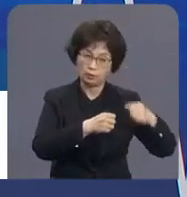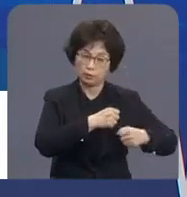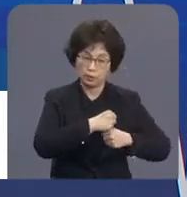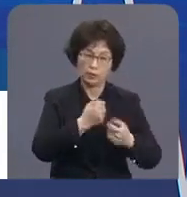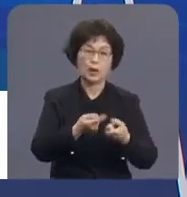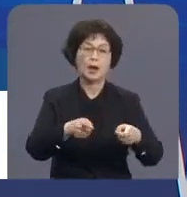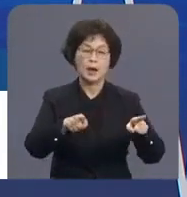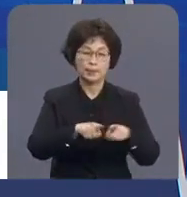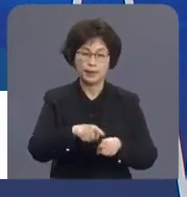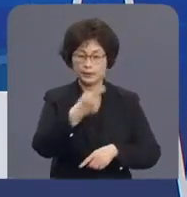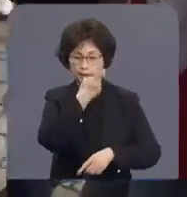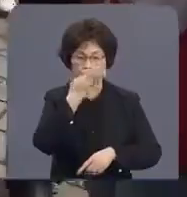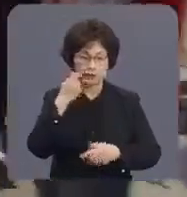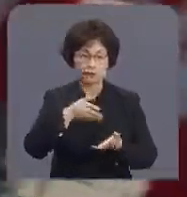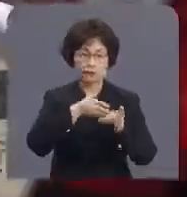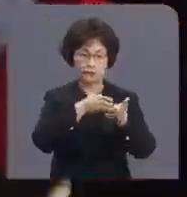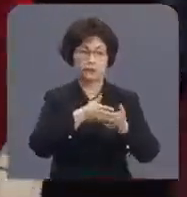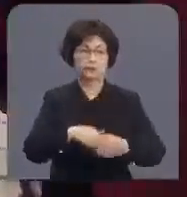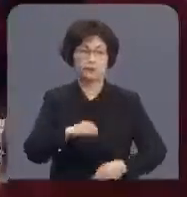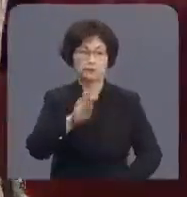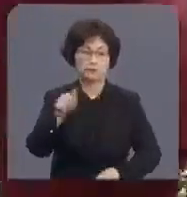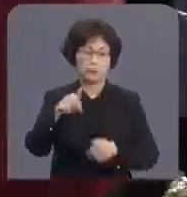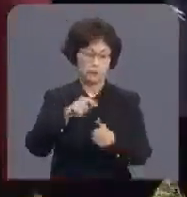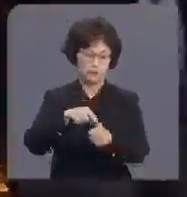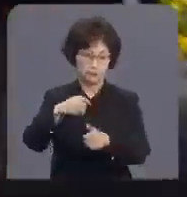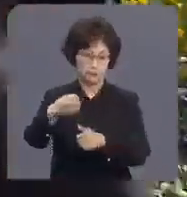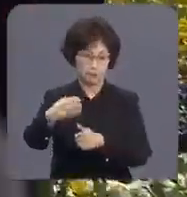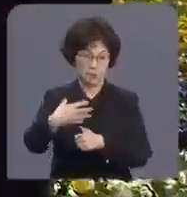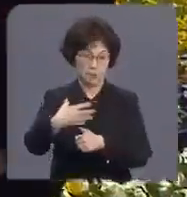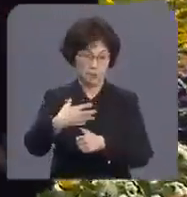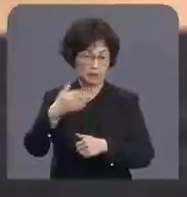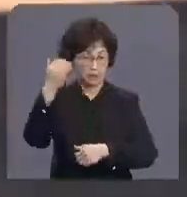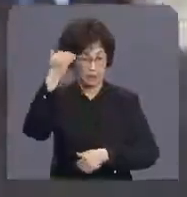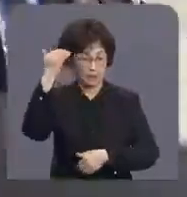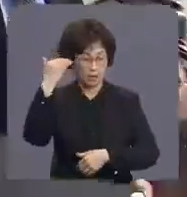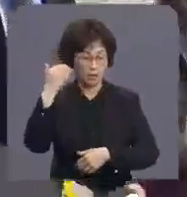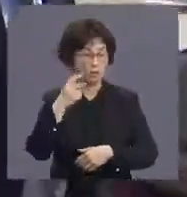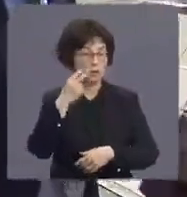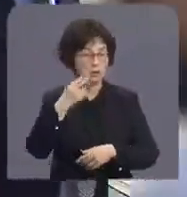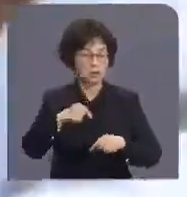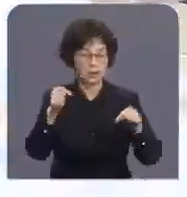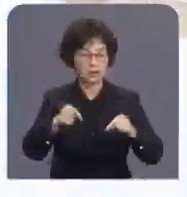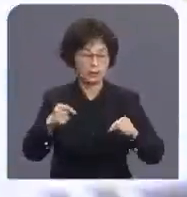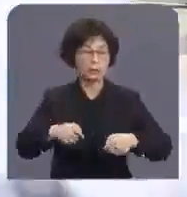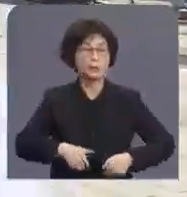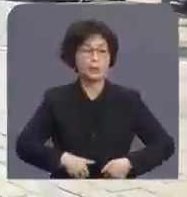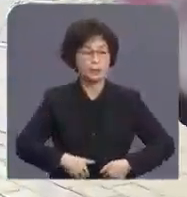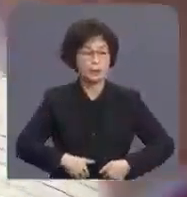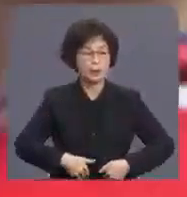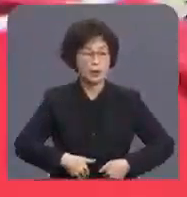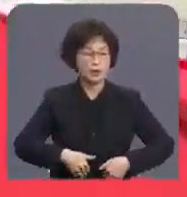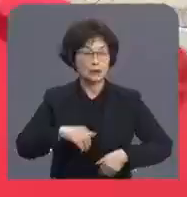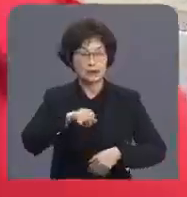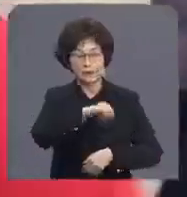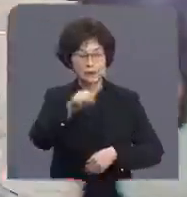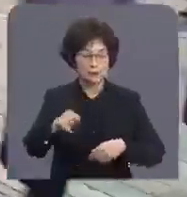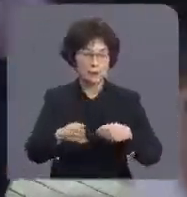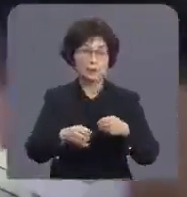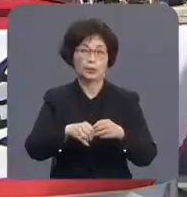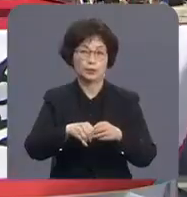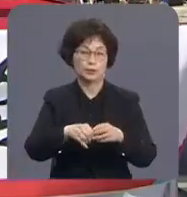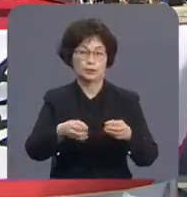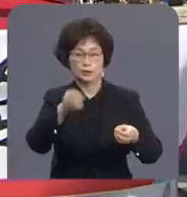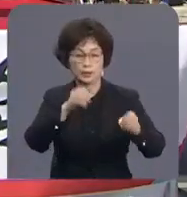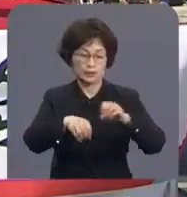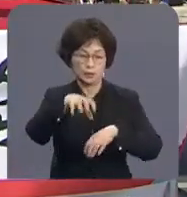하자 하고 전하겠습니다 박형준 후보는 우리 정부와 미국 측과의 협의가 필요하다 면서도 세균 실험실은 아직 실체가